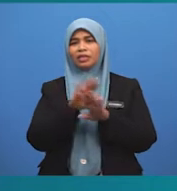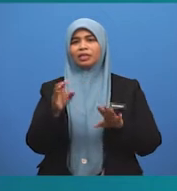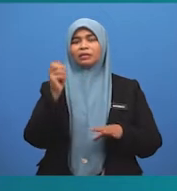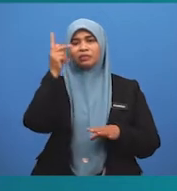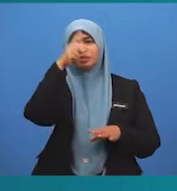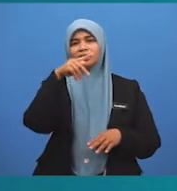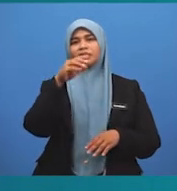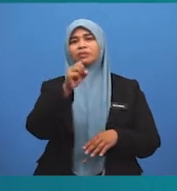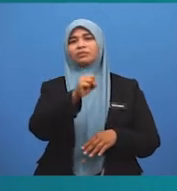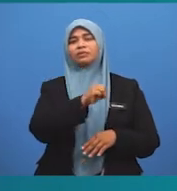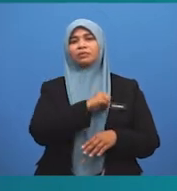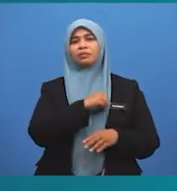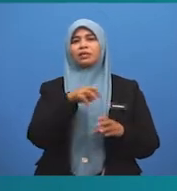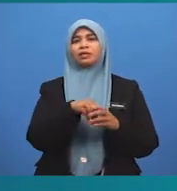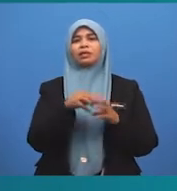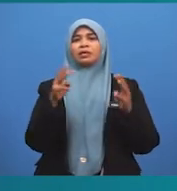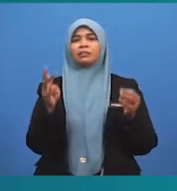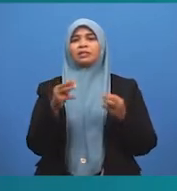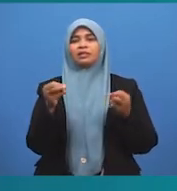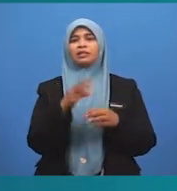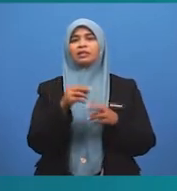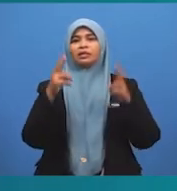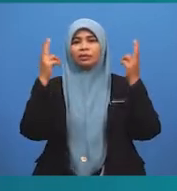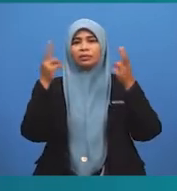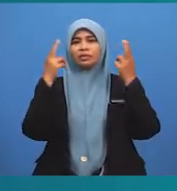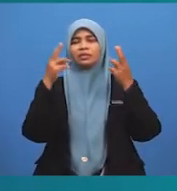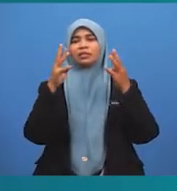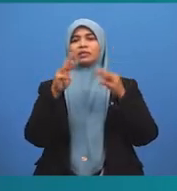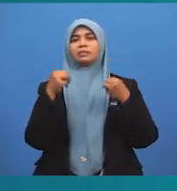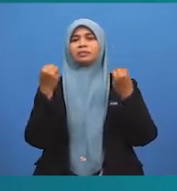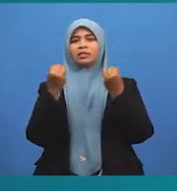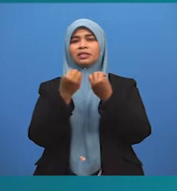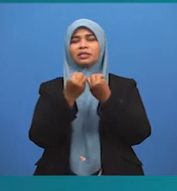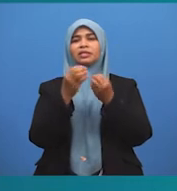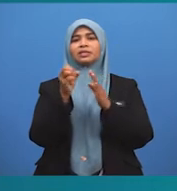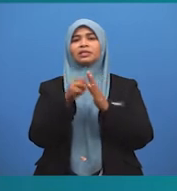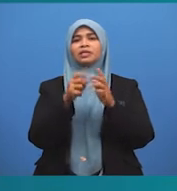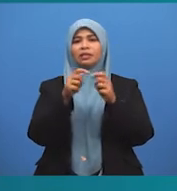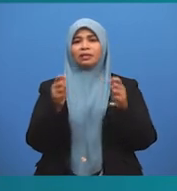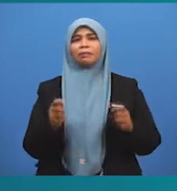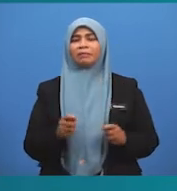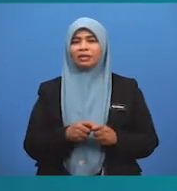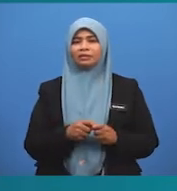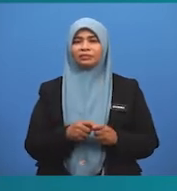tidak bersikap sopan dalam majlis dan upacara masyarakat setempat?